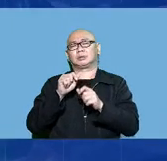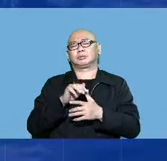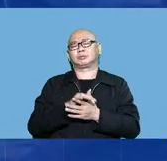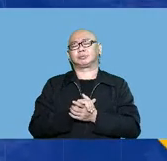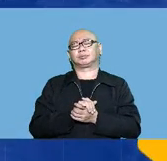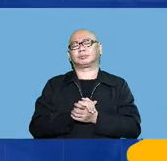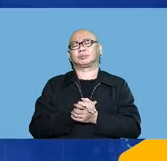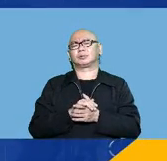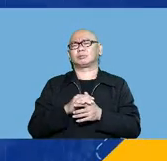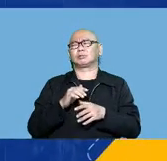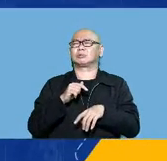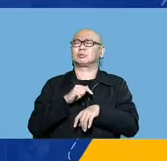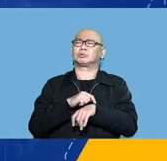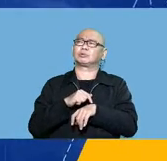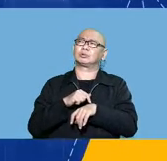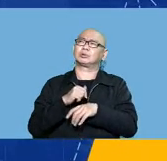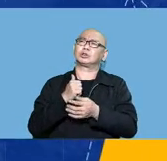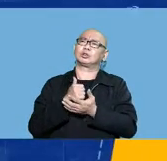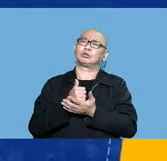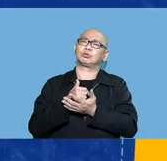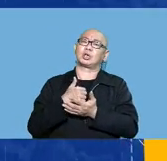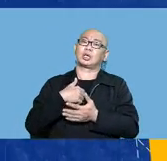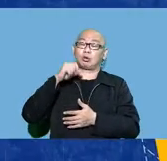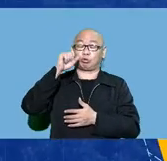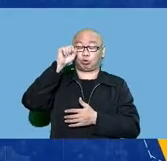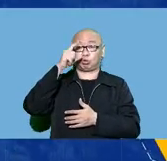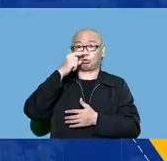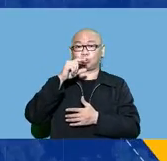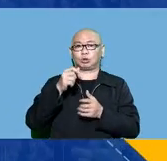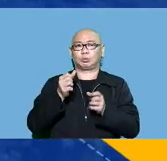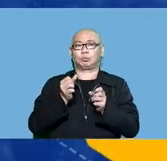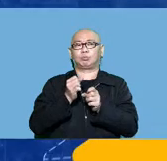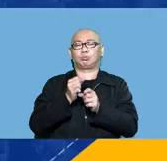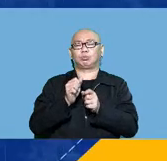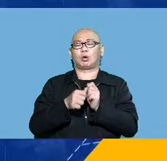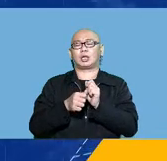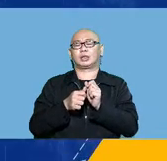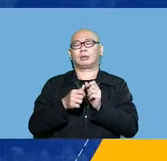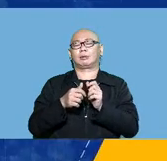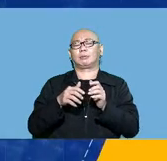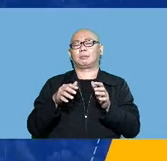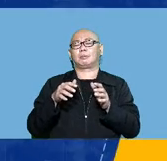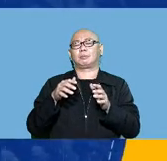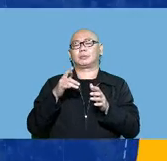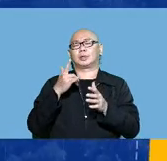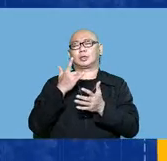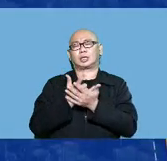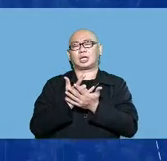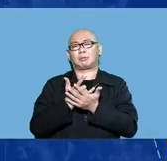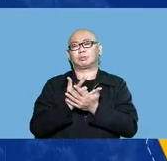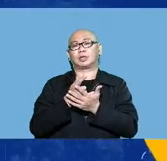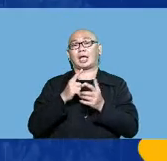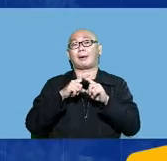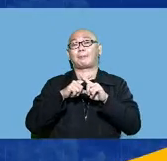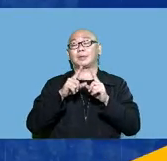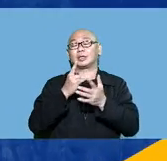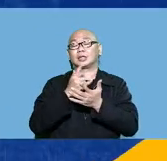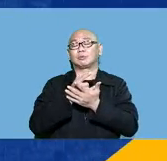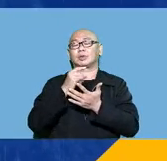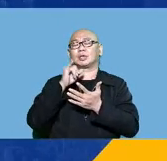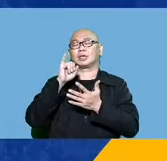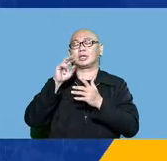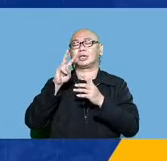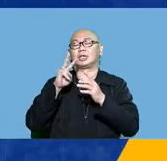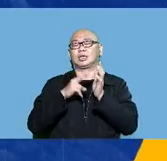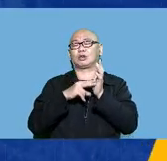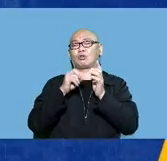saat tertentu saya usulkan untuk dibikinkan paten, tapi patennya adalah paten inovasi